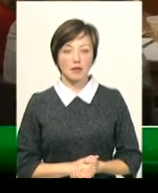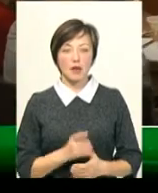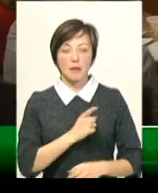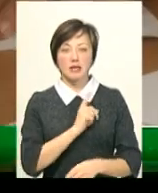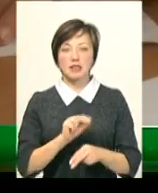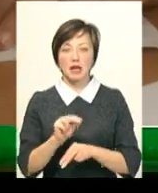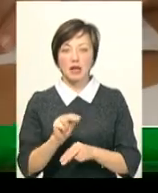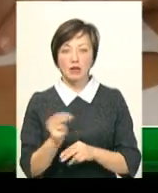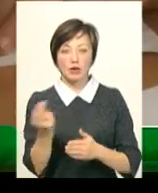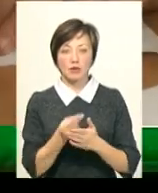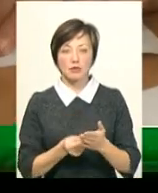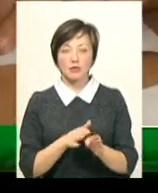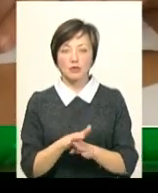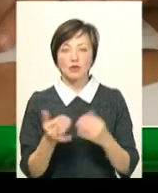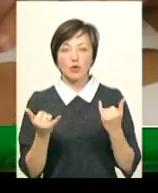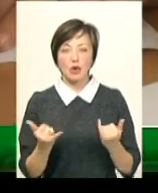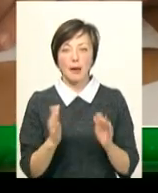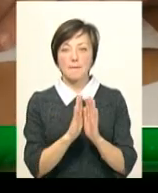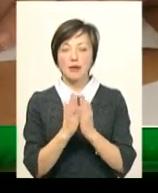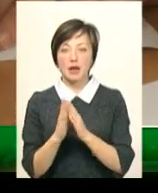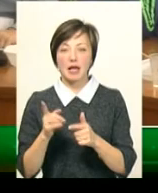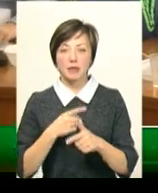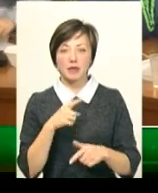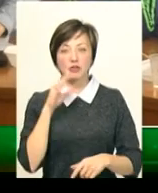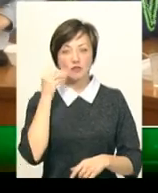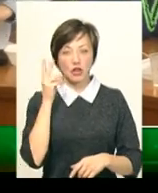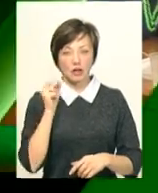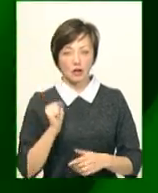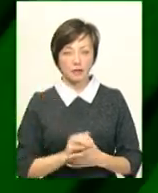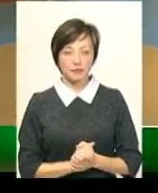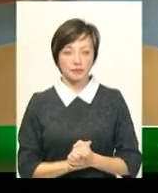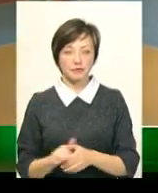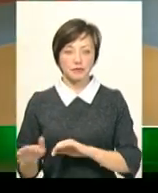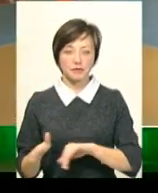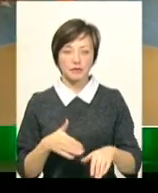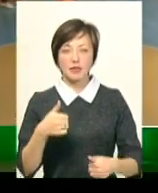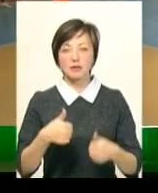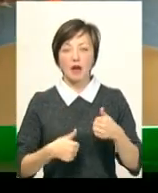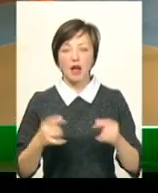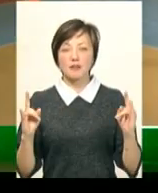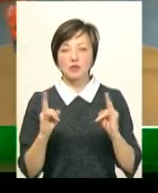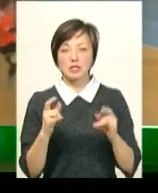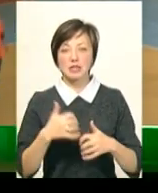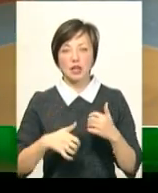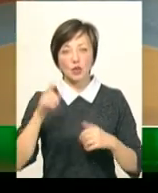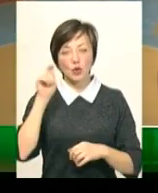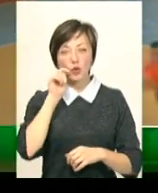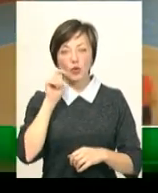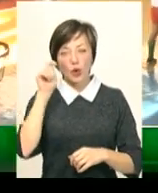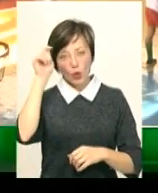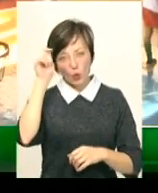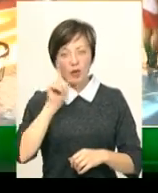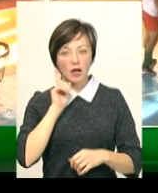Майстер-клас з петриківського розпису відбувся сьогодні у бібліотеці імені Тараса Шевченка. У змаганнях з футзалу серед юнацьких команд